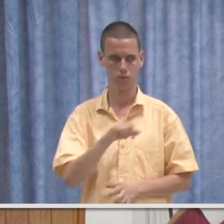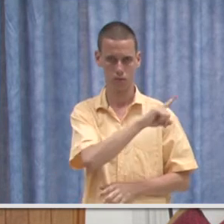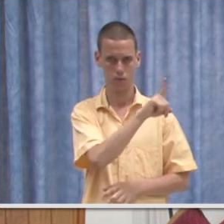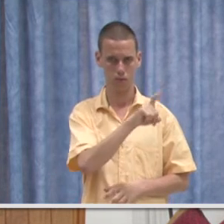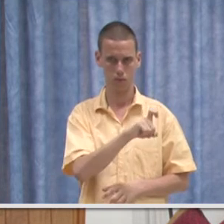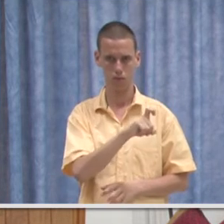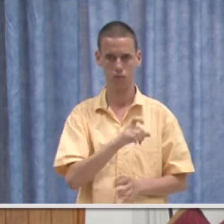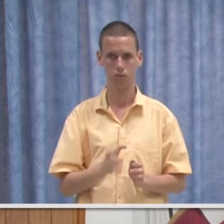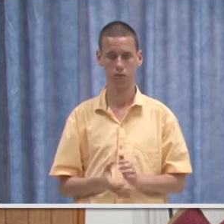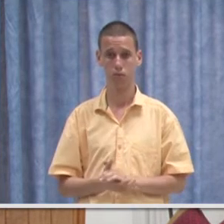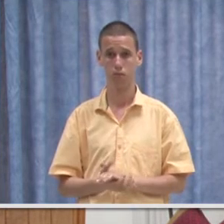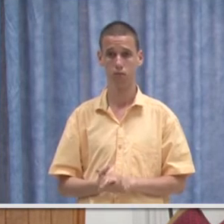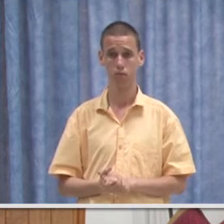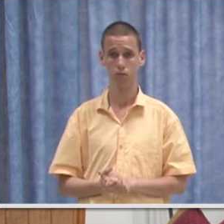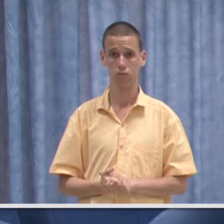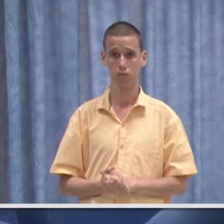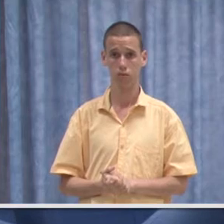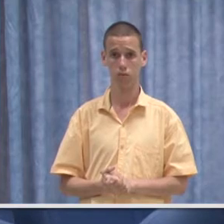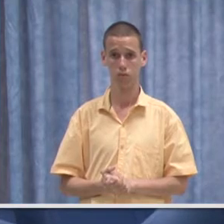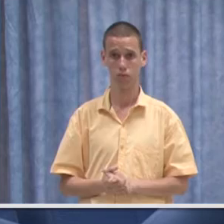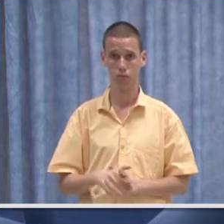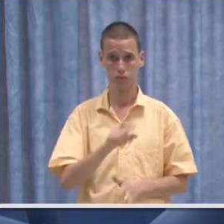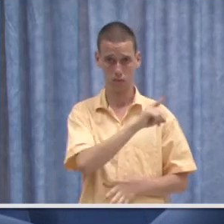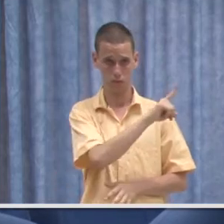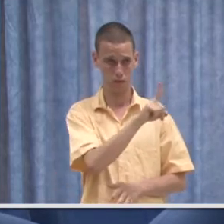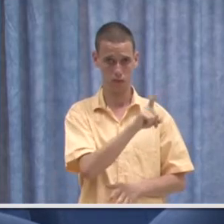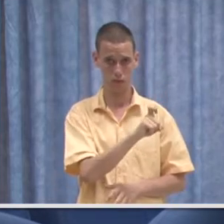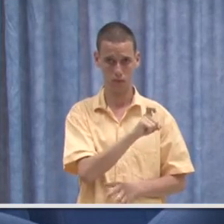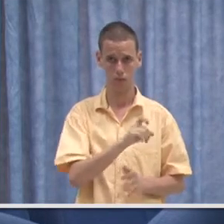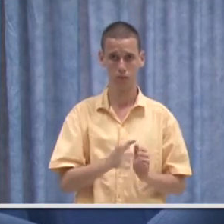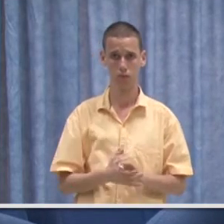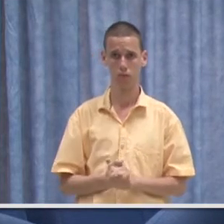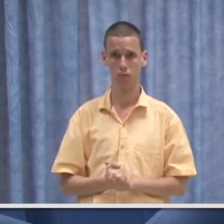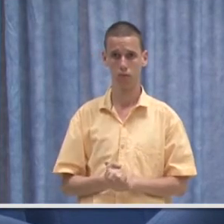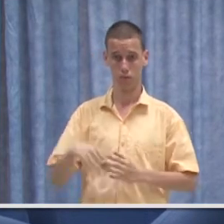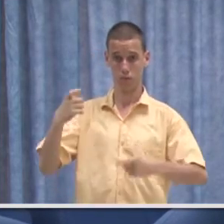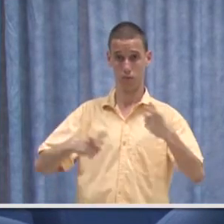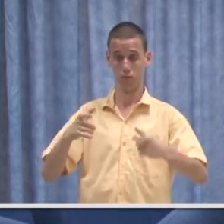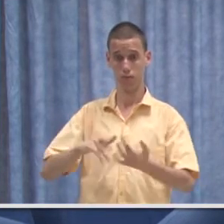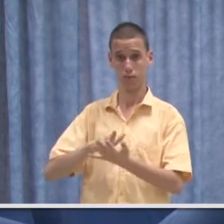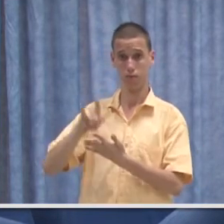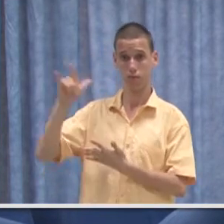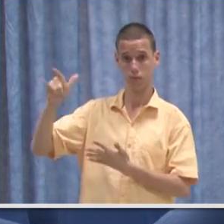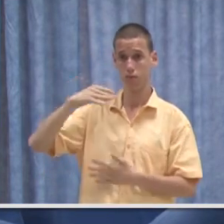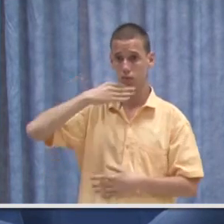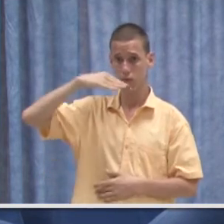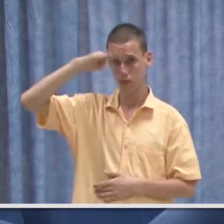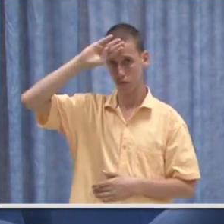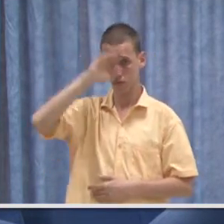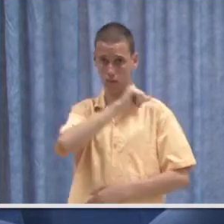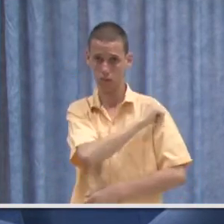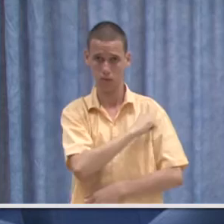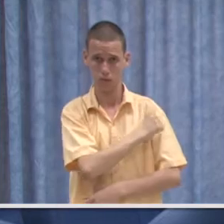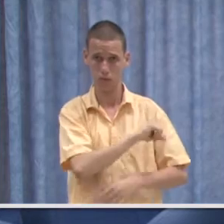Bon après-midi. Je vous indique que tout le monde passe à la présence de la cour. Est-ce qu'il y a des étrangers aussi qui peuvent traiter ici